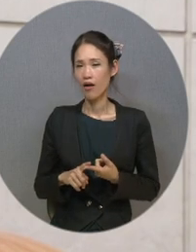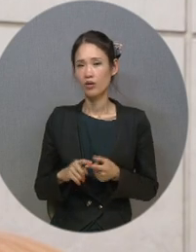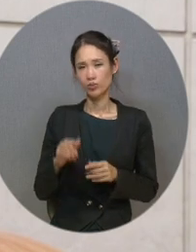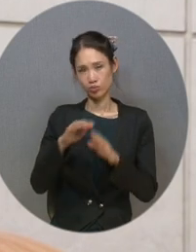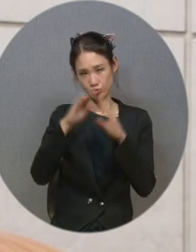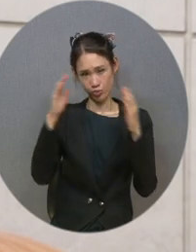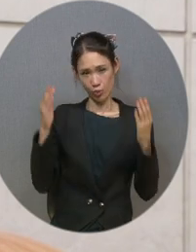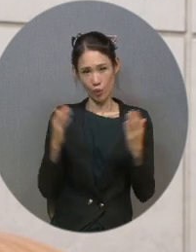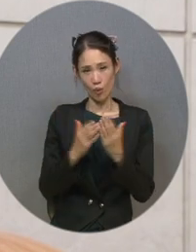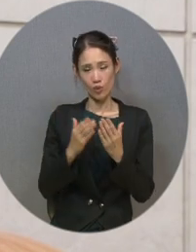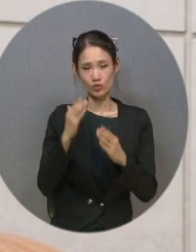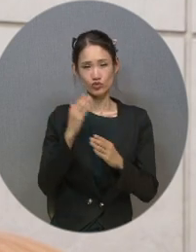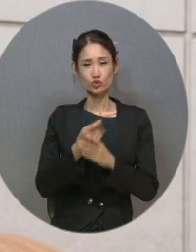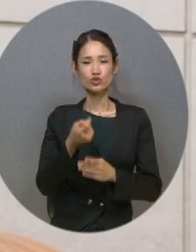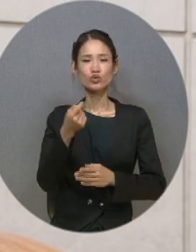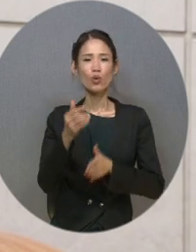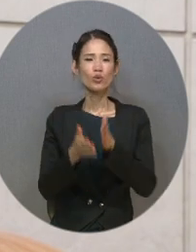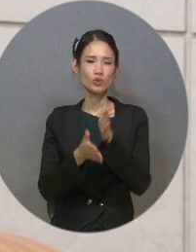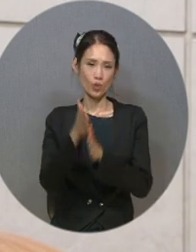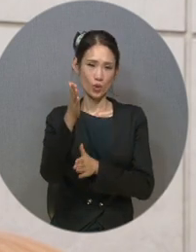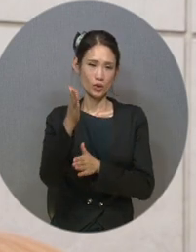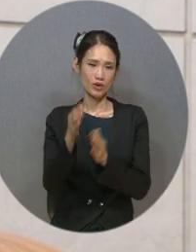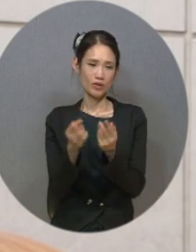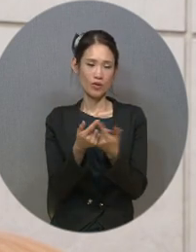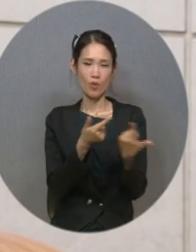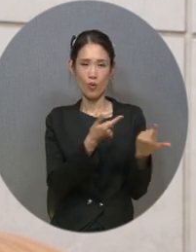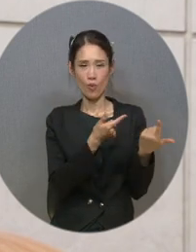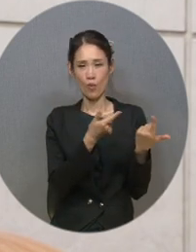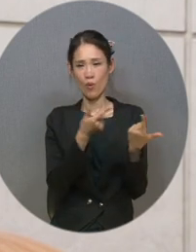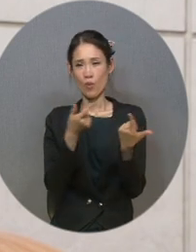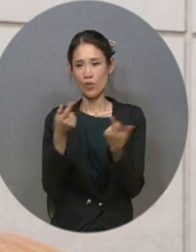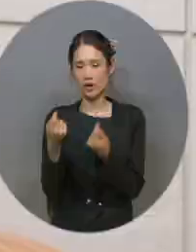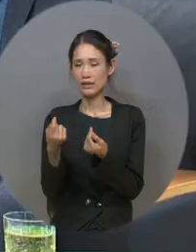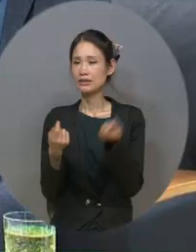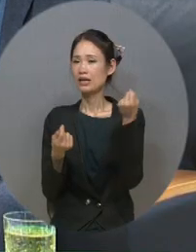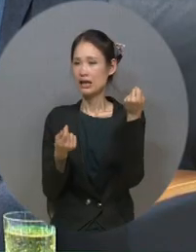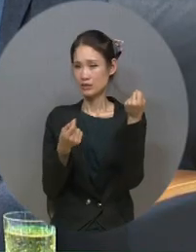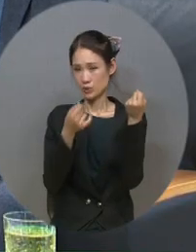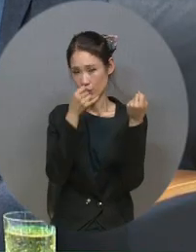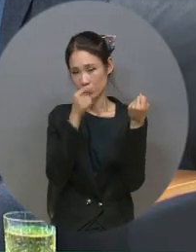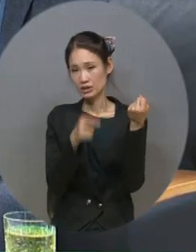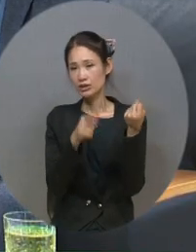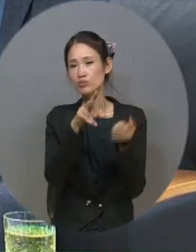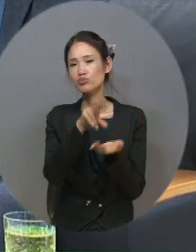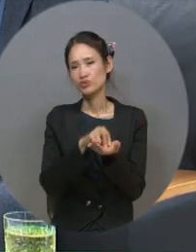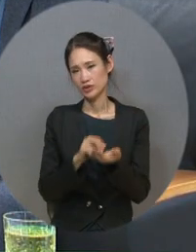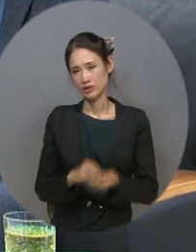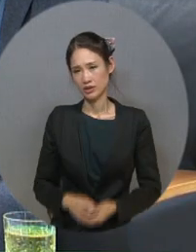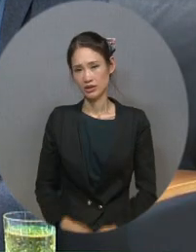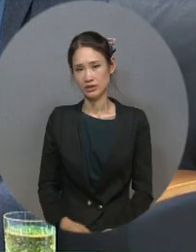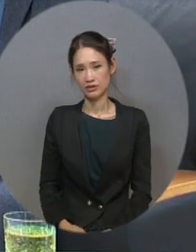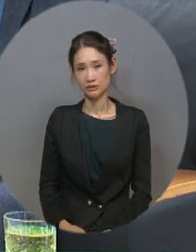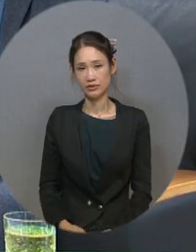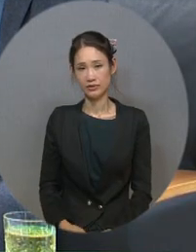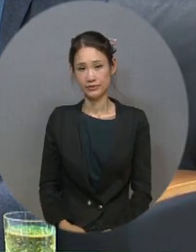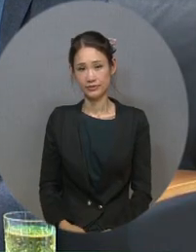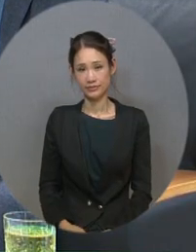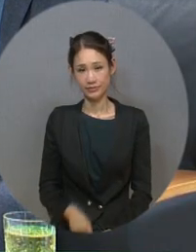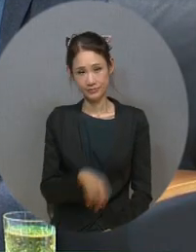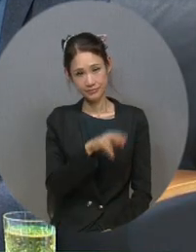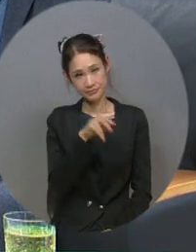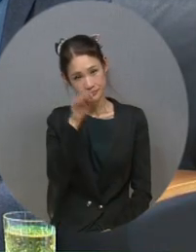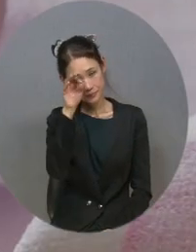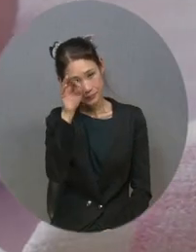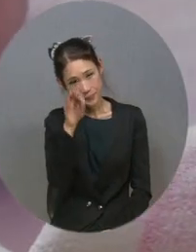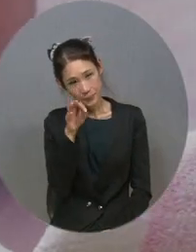모든 중소도시들이 공통적으로 안고 있는 문제입니다. 제가 해낭을 쭉 한번